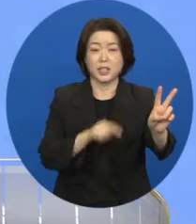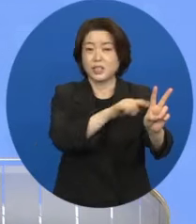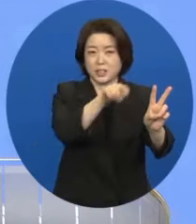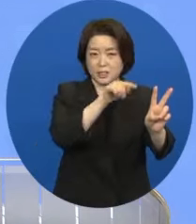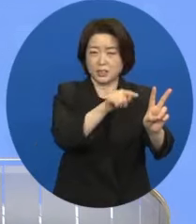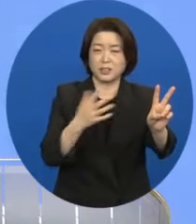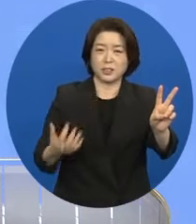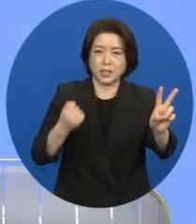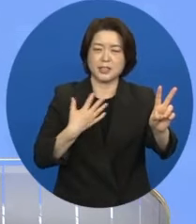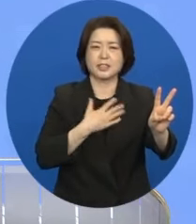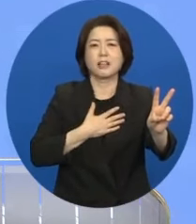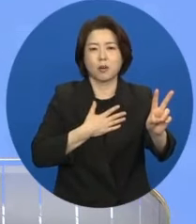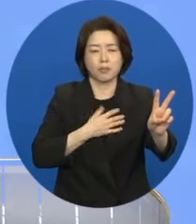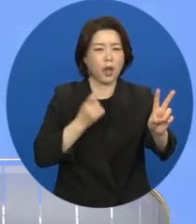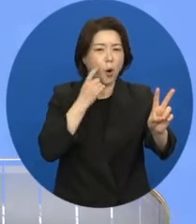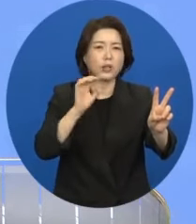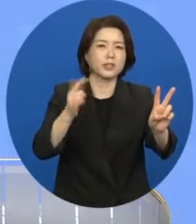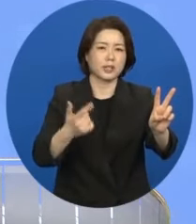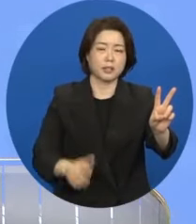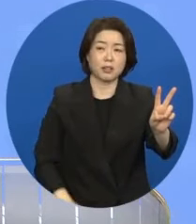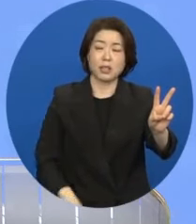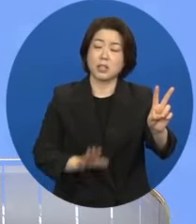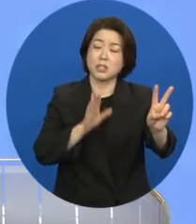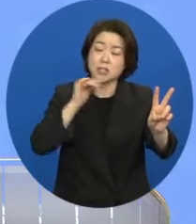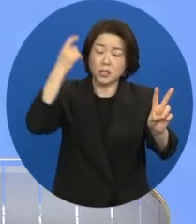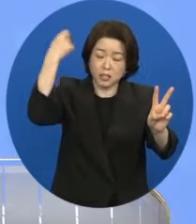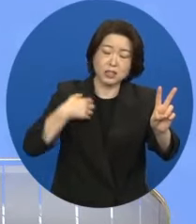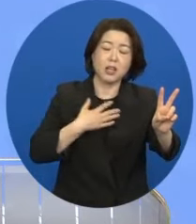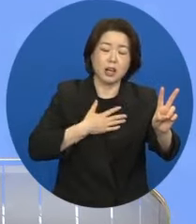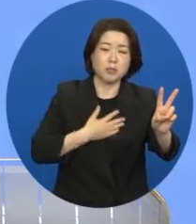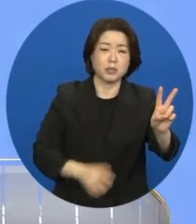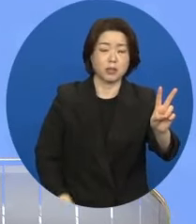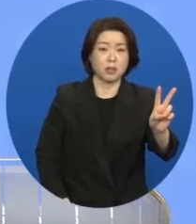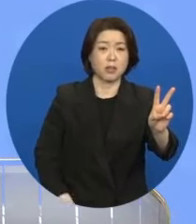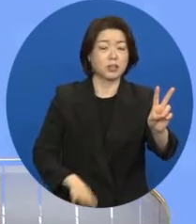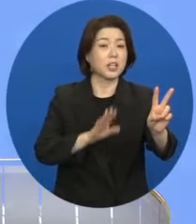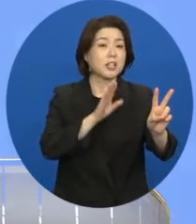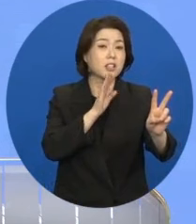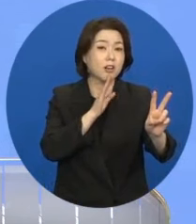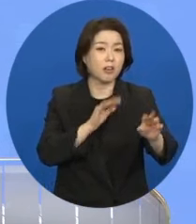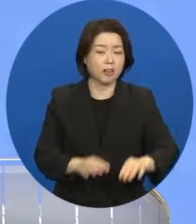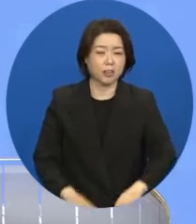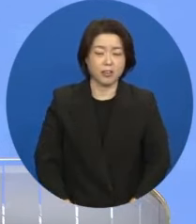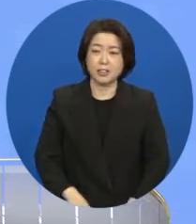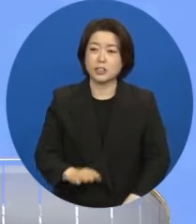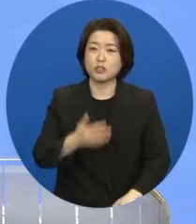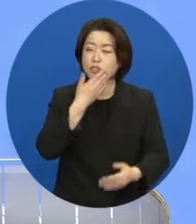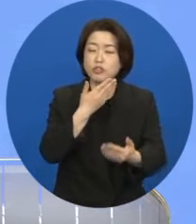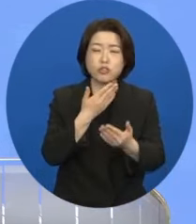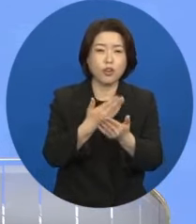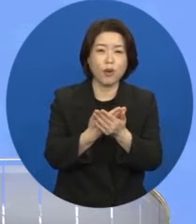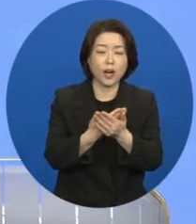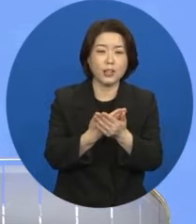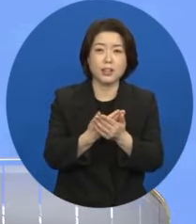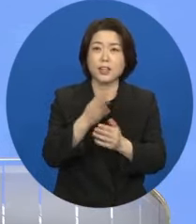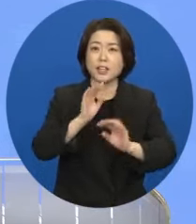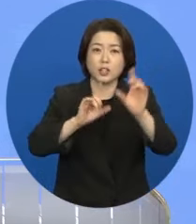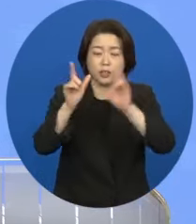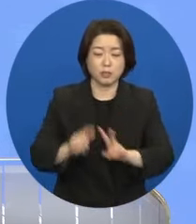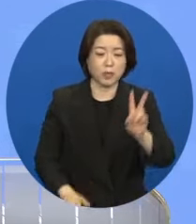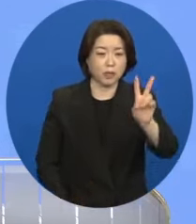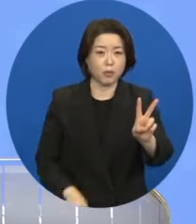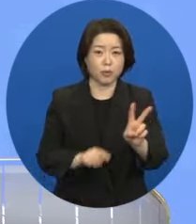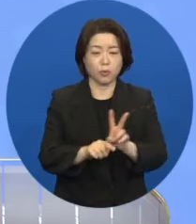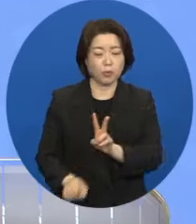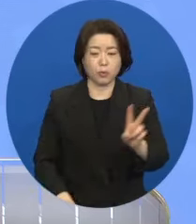감정이 이건 거짓이 아니에요 근데 더 그보다 참된 현실이 있었는데 뭐냐면 부활하신 주님이 그들과 함께 걸어가고